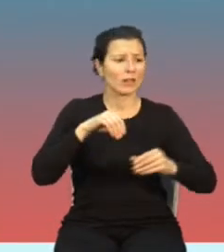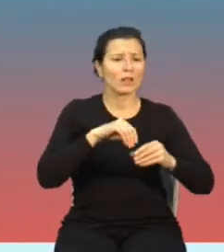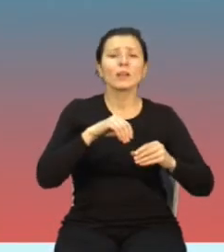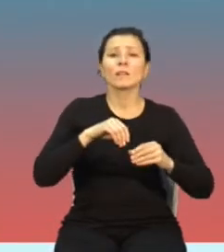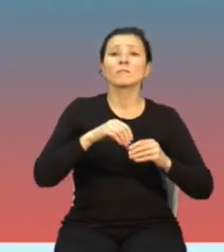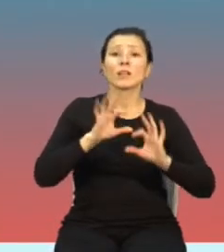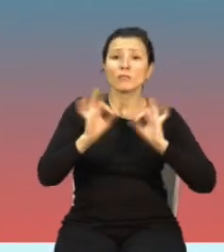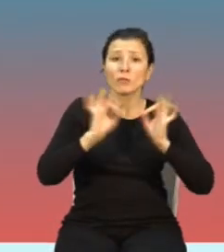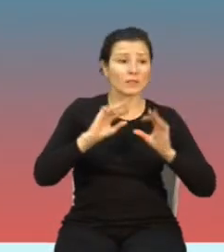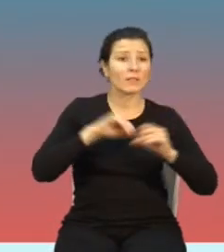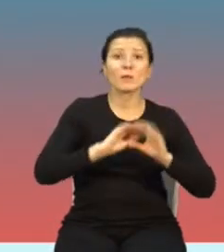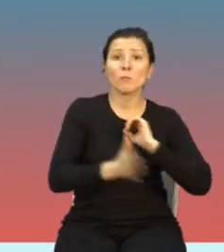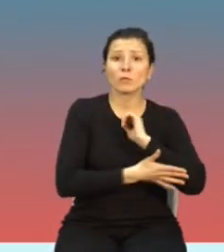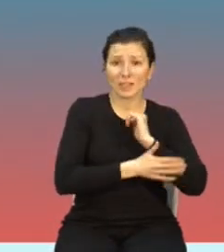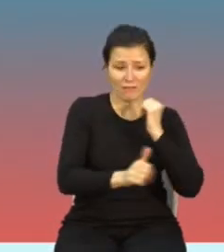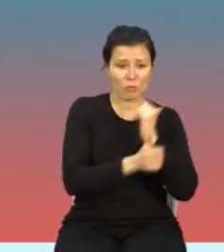sposób przejrzysty.